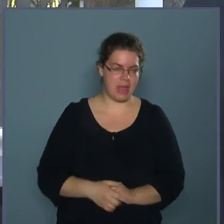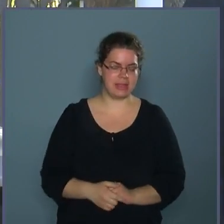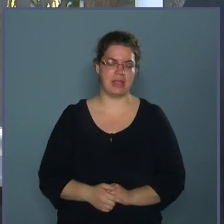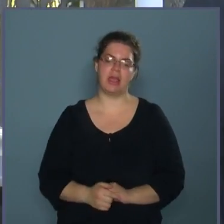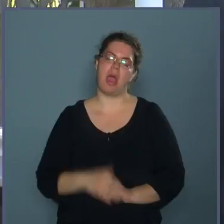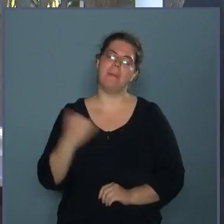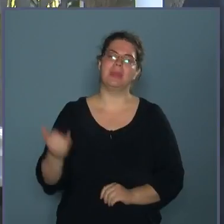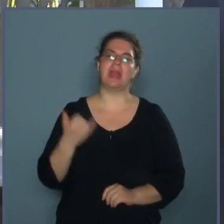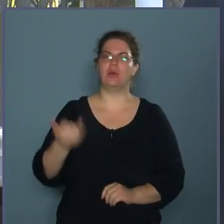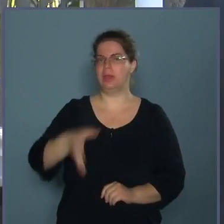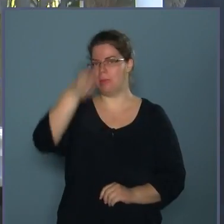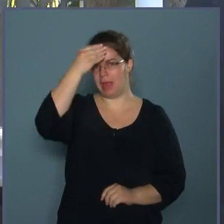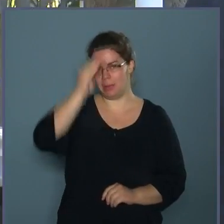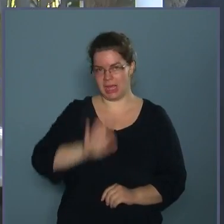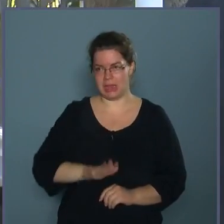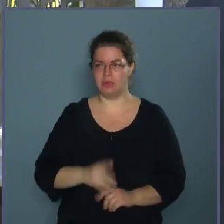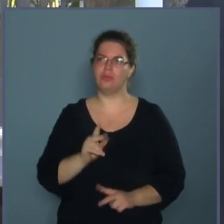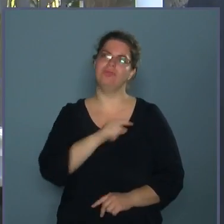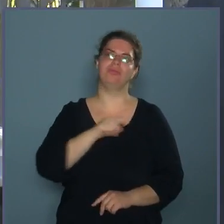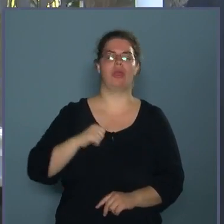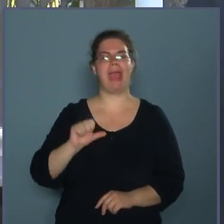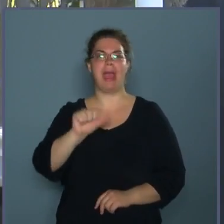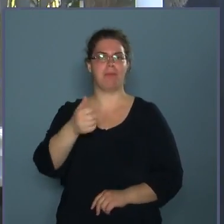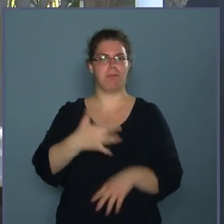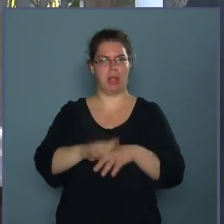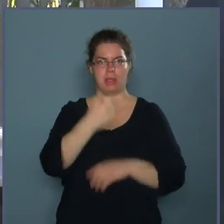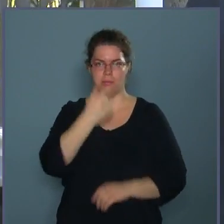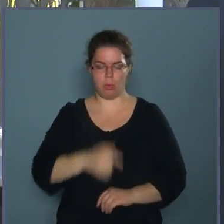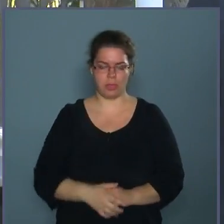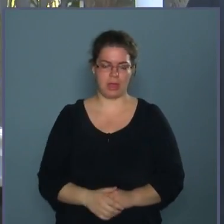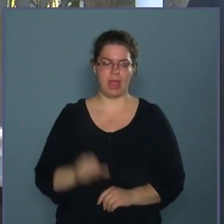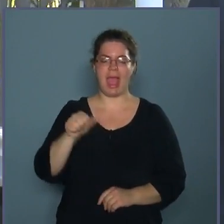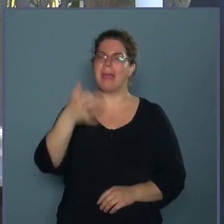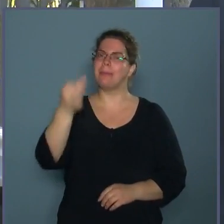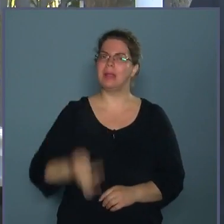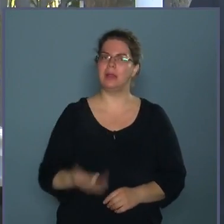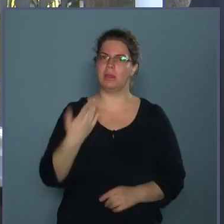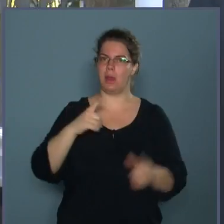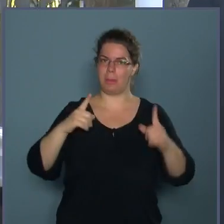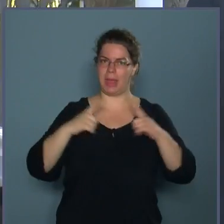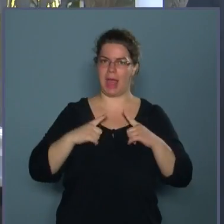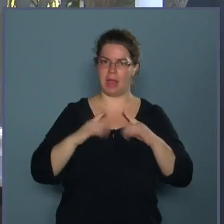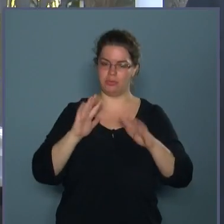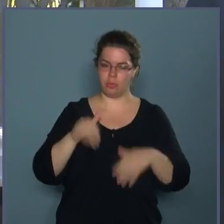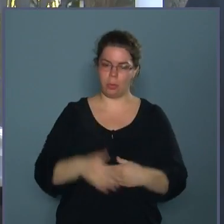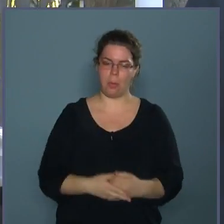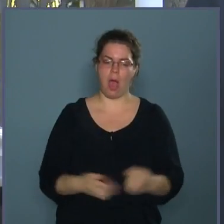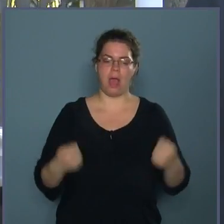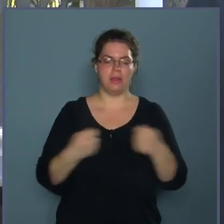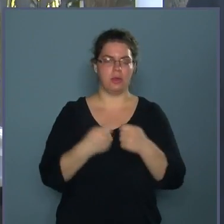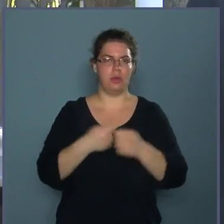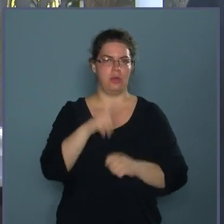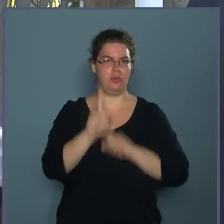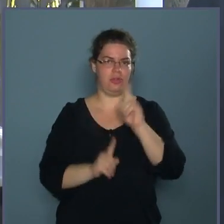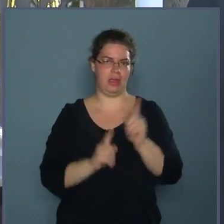a mindenkori megemlékezésnek, hogy csak egy példát mondjak, egy pillanatra megállunk majd közös